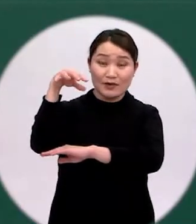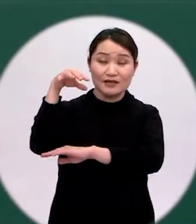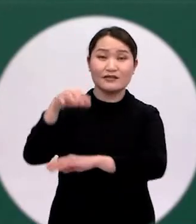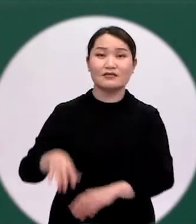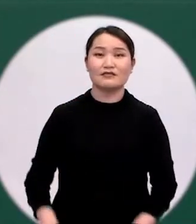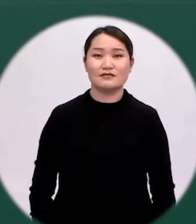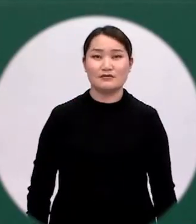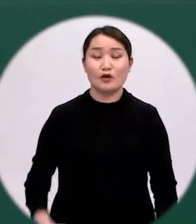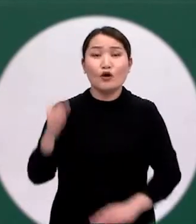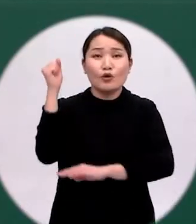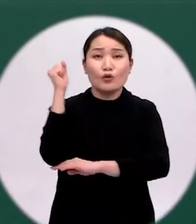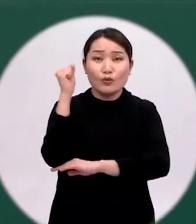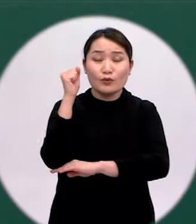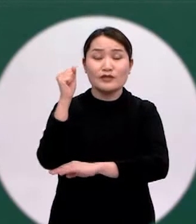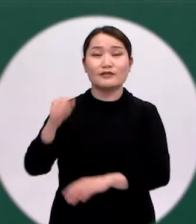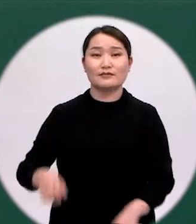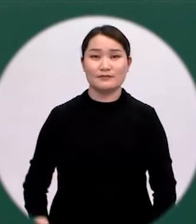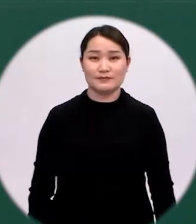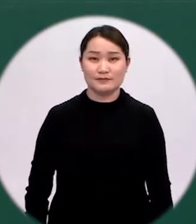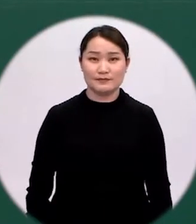намар, өвөл.